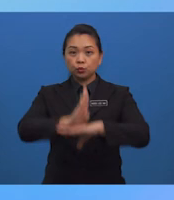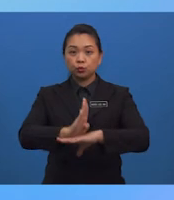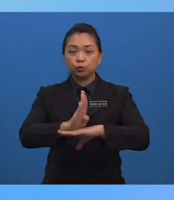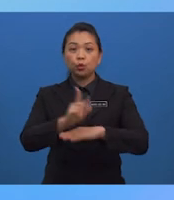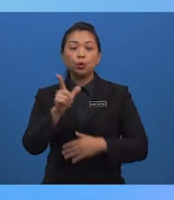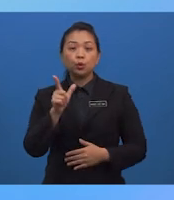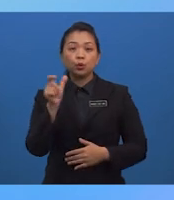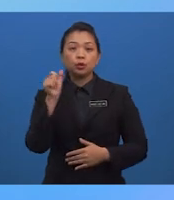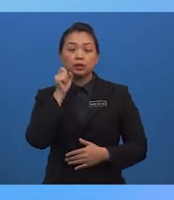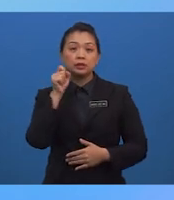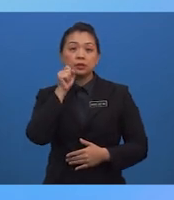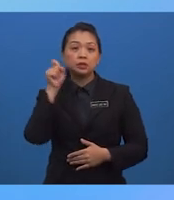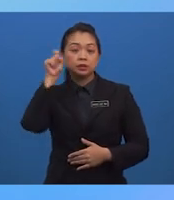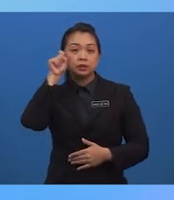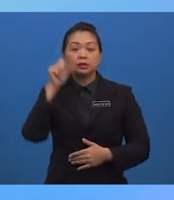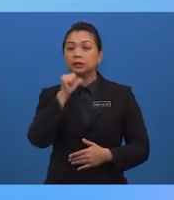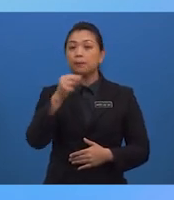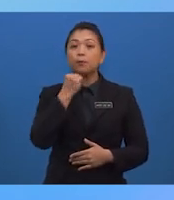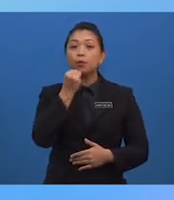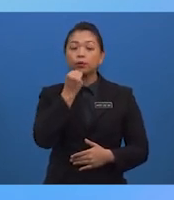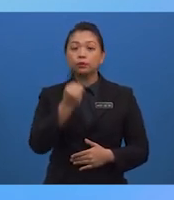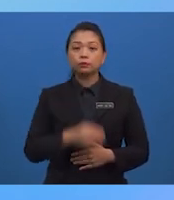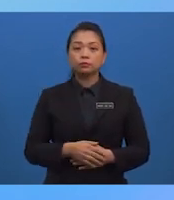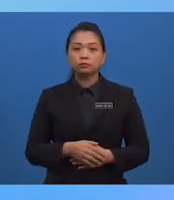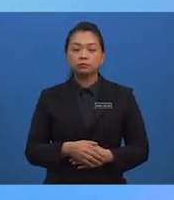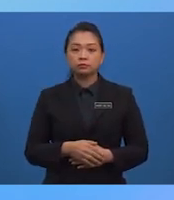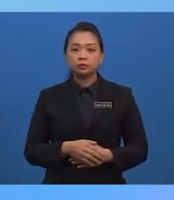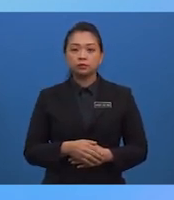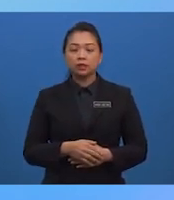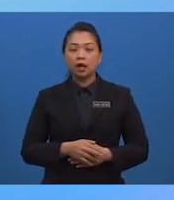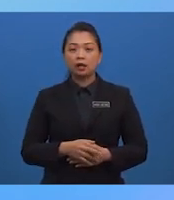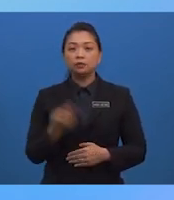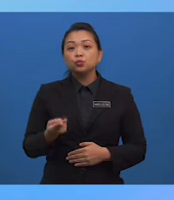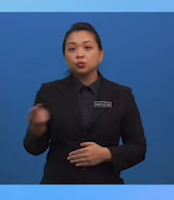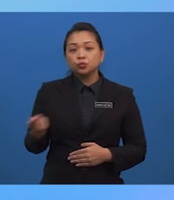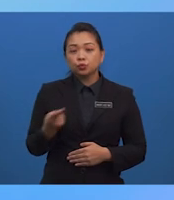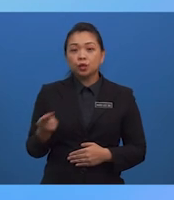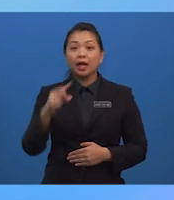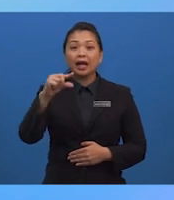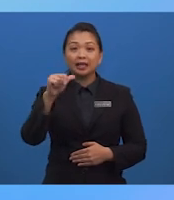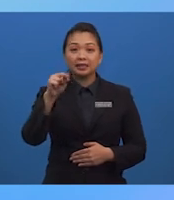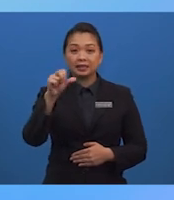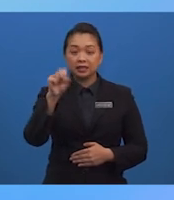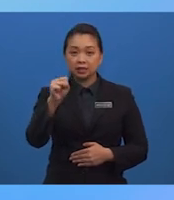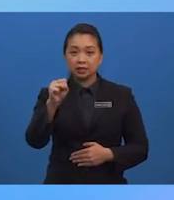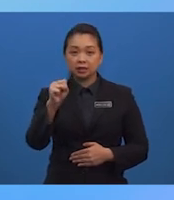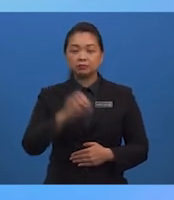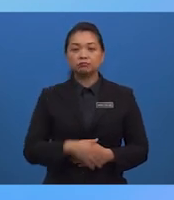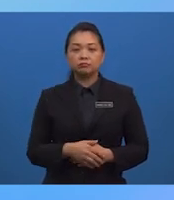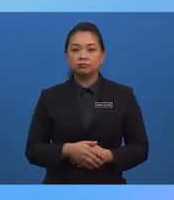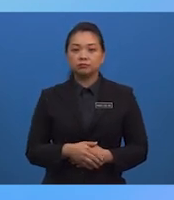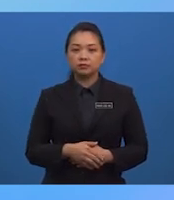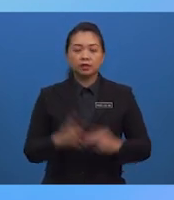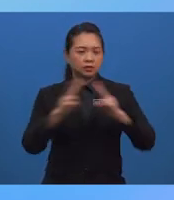lucah, tidak bermoral, pergaulan bebas dan unsur keganasan melalui media elektronik dan